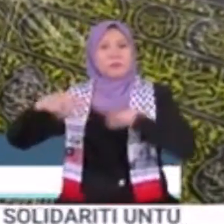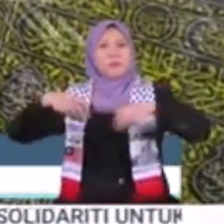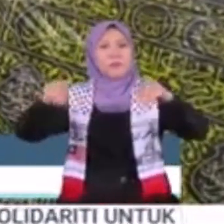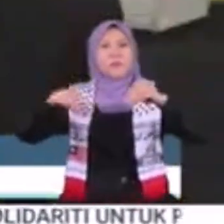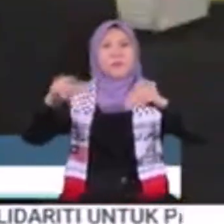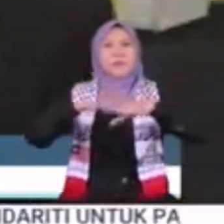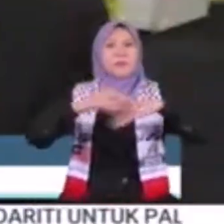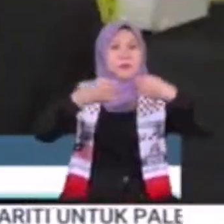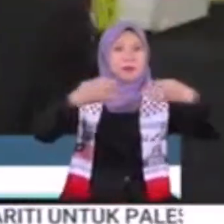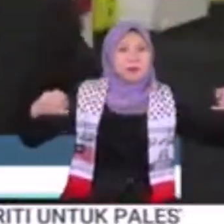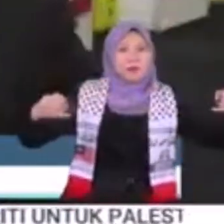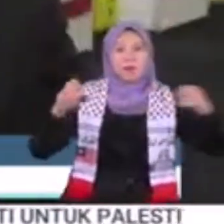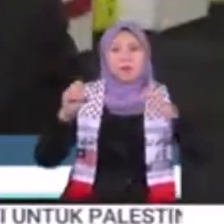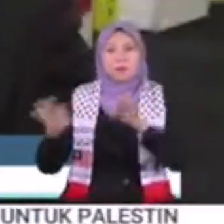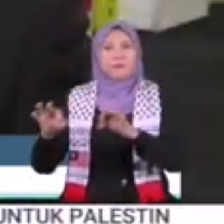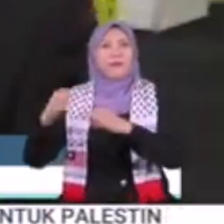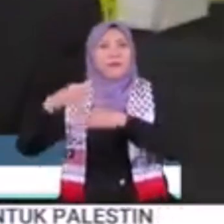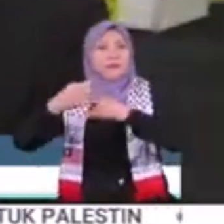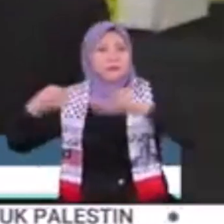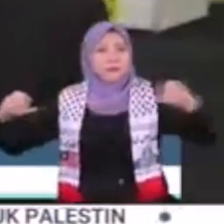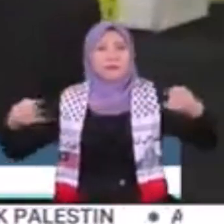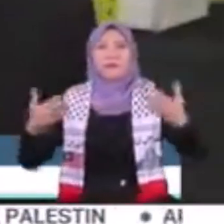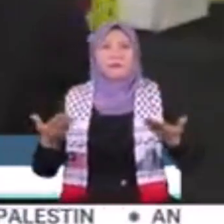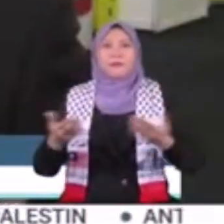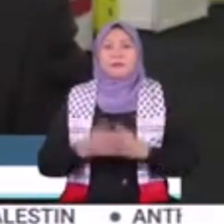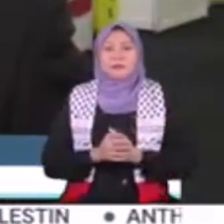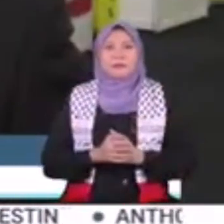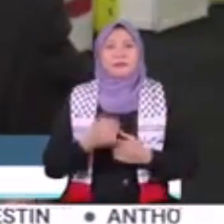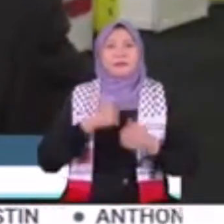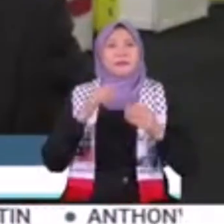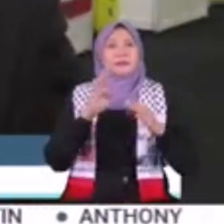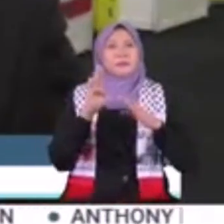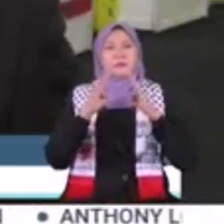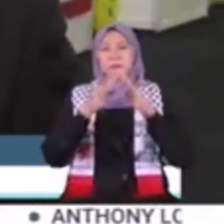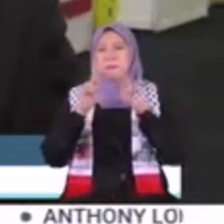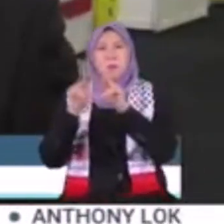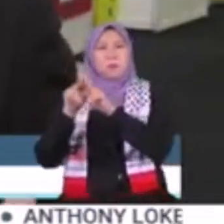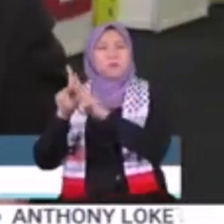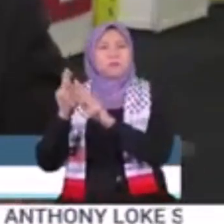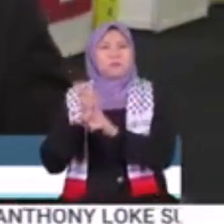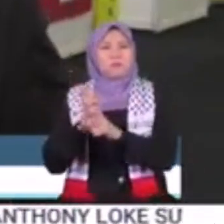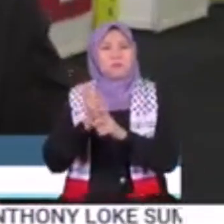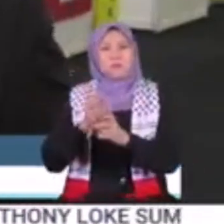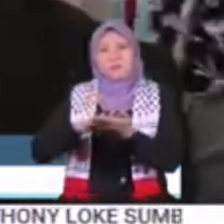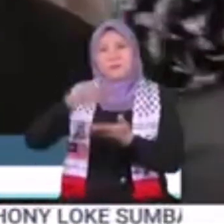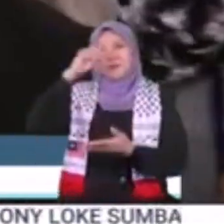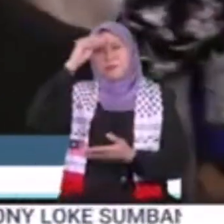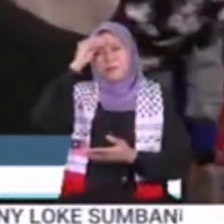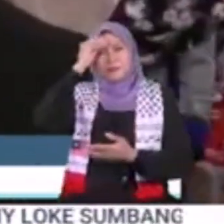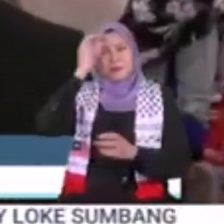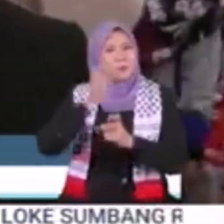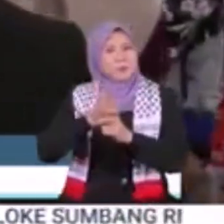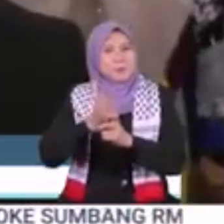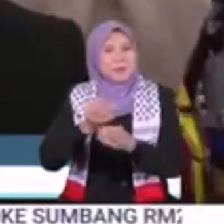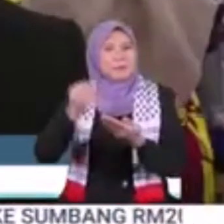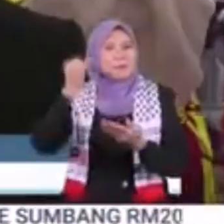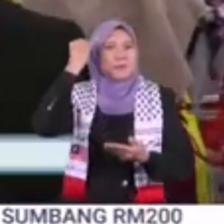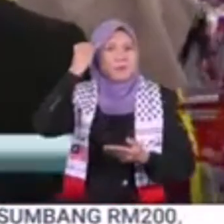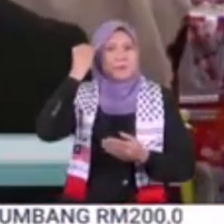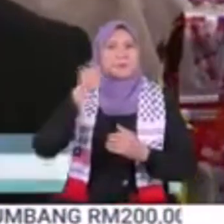online, offline. Yang sebelum ini mungkin saya sebagai usahawan desa susah mendapat ilmu-ilmu tersebut di luar bandar. Salah satu